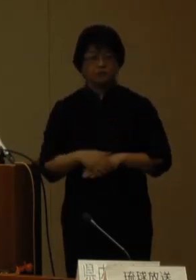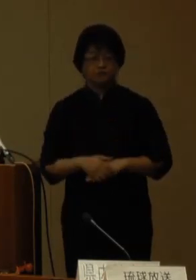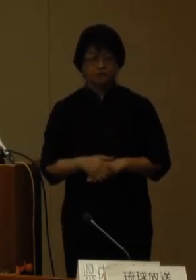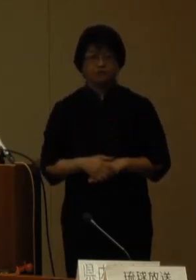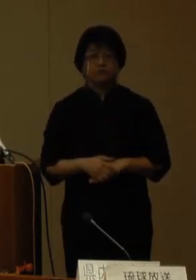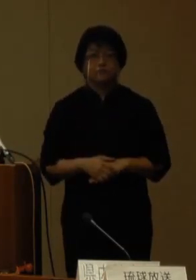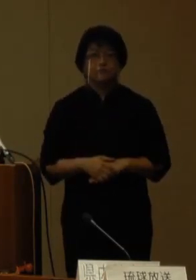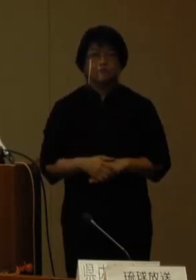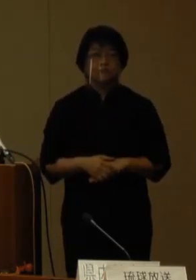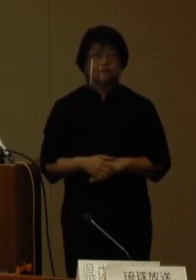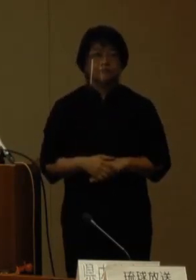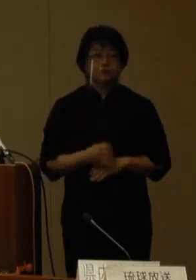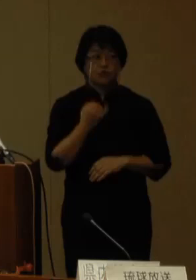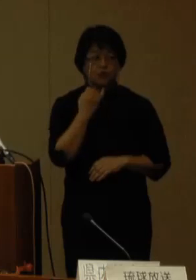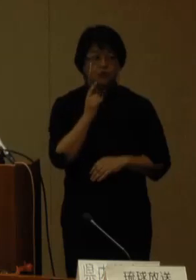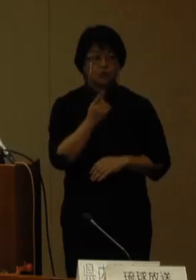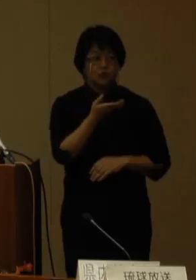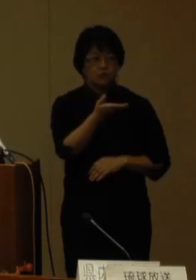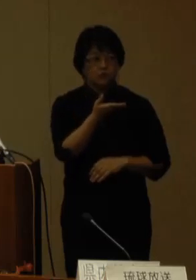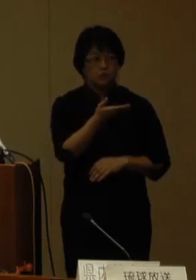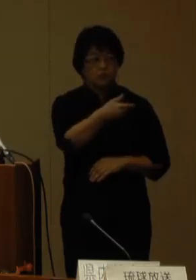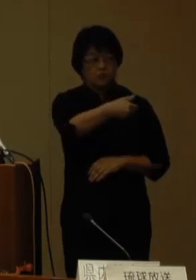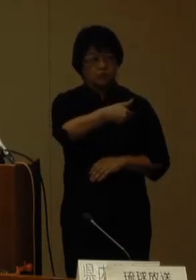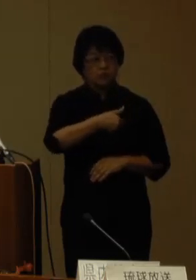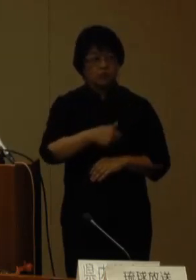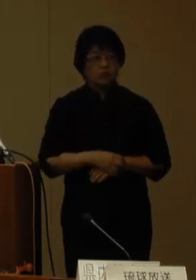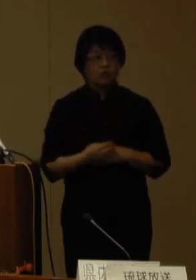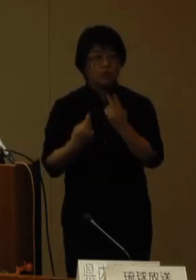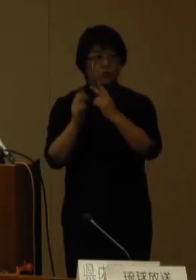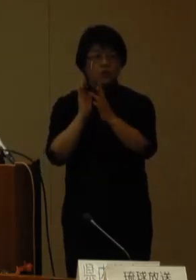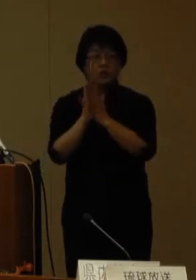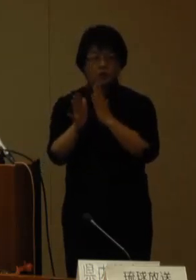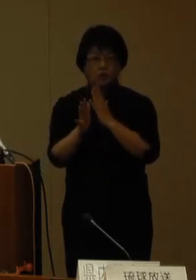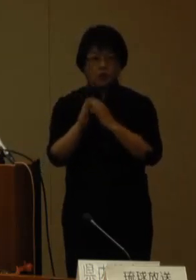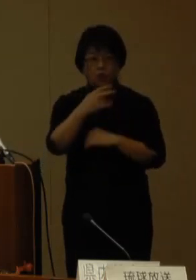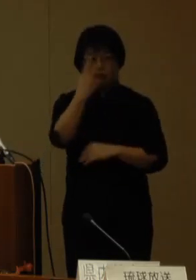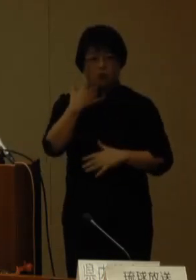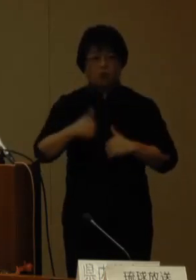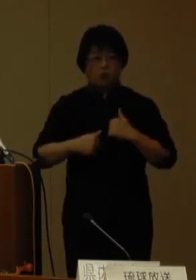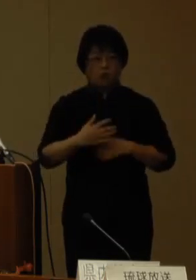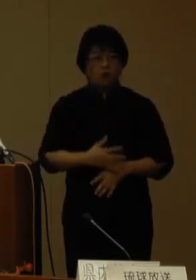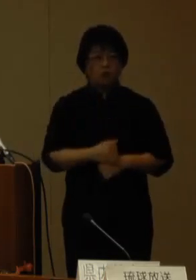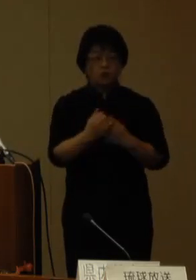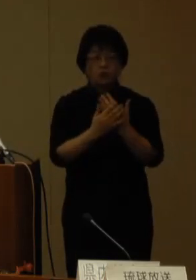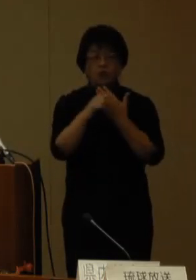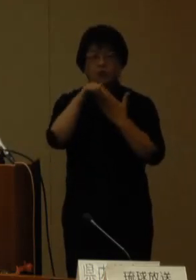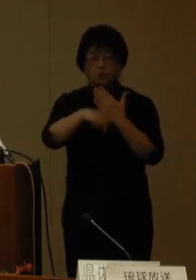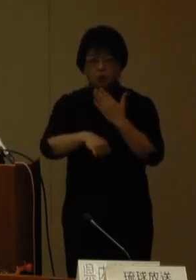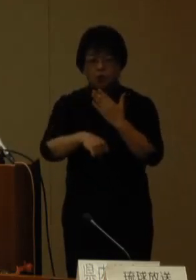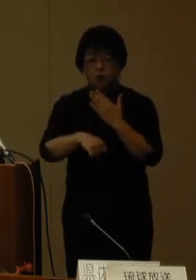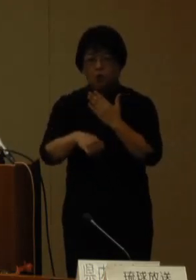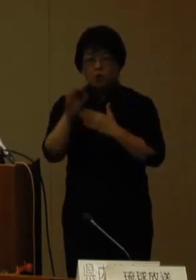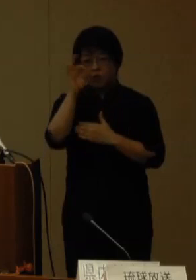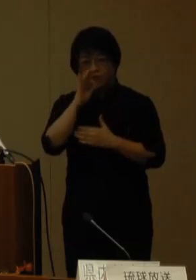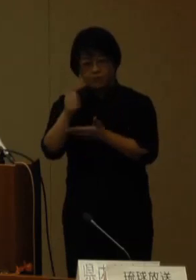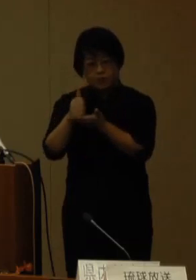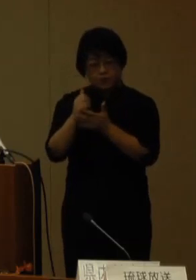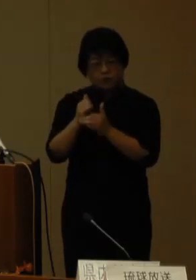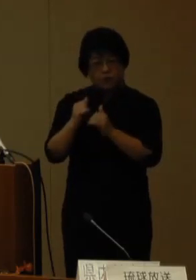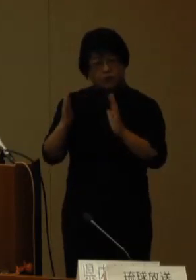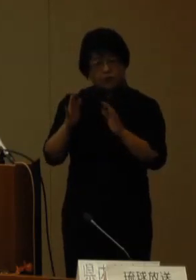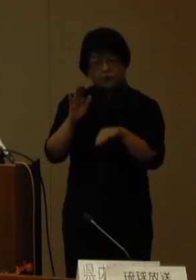でしょうか。 県の高校総体も無観客でそのまま続けるということでいいんでしょうか。 い